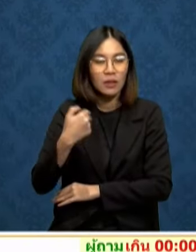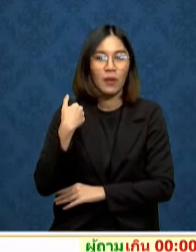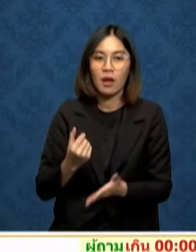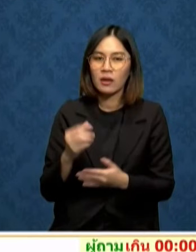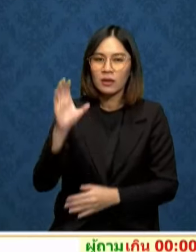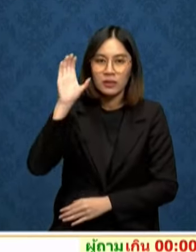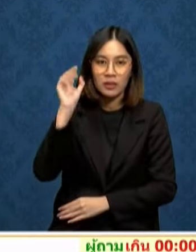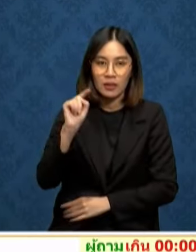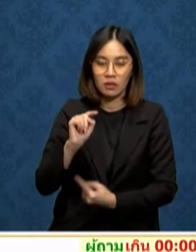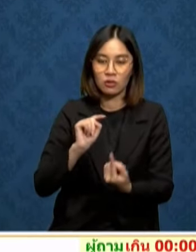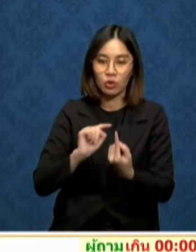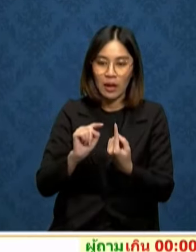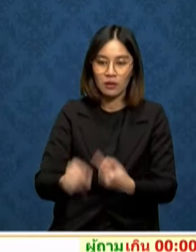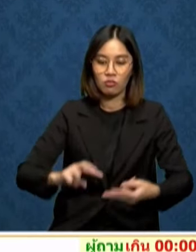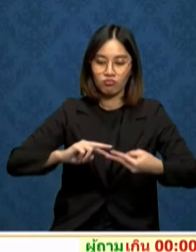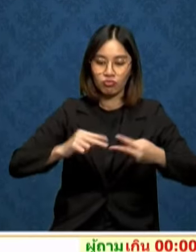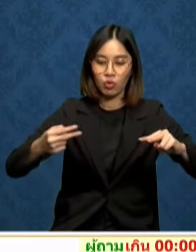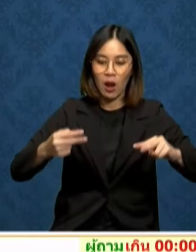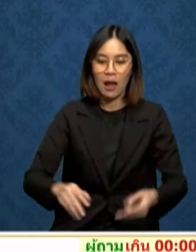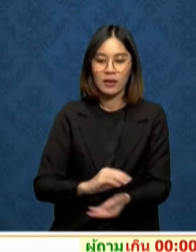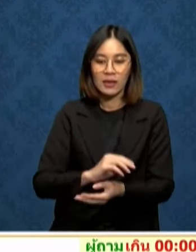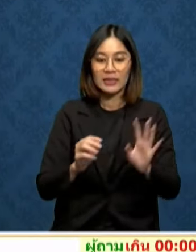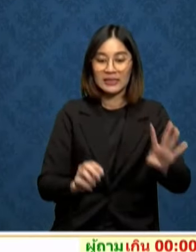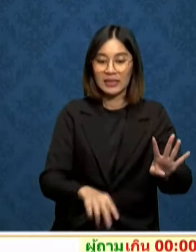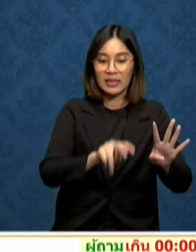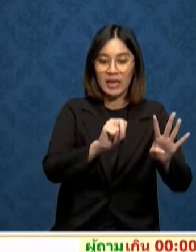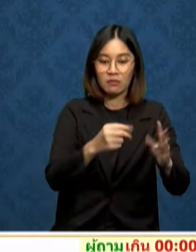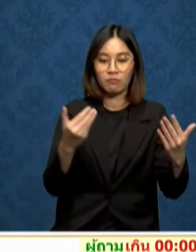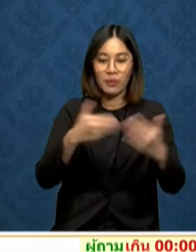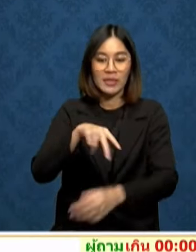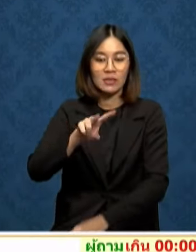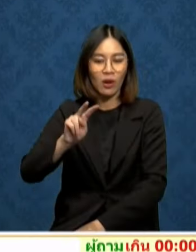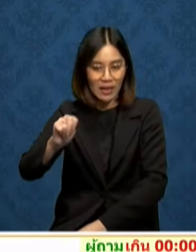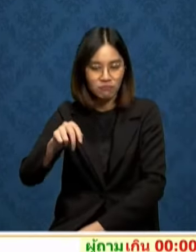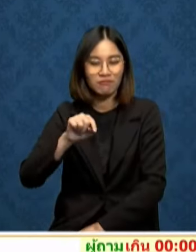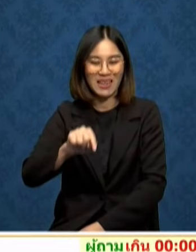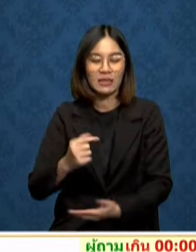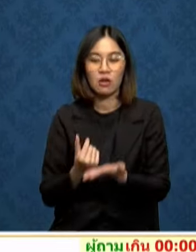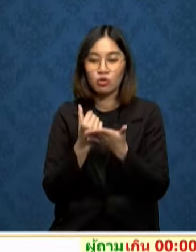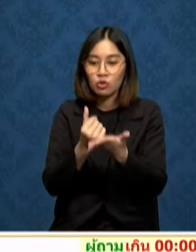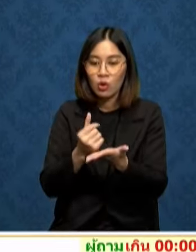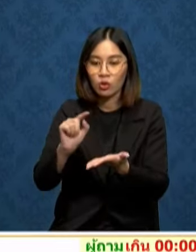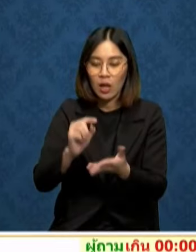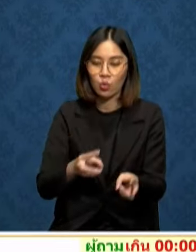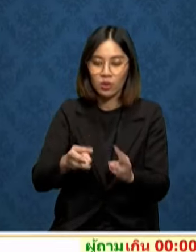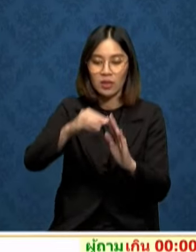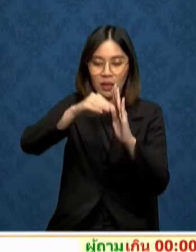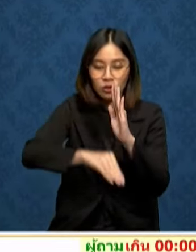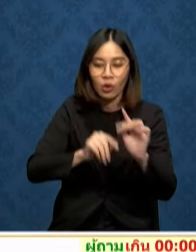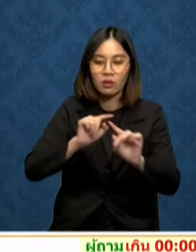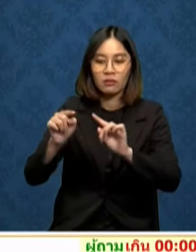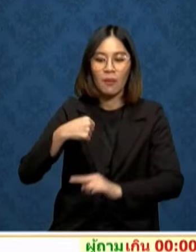การทำให้โครโมโซมเปลี่ยนจาก 2N เป็น 4N เนี่ยมันจะเป็นจะผ่านกรรมวิธีอะไร